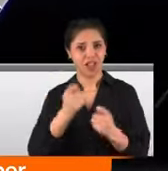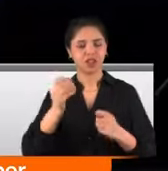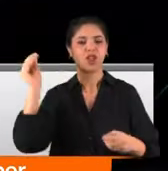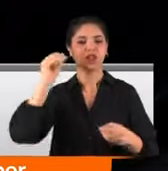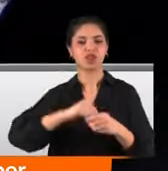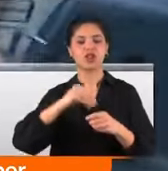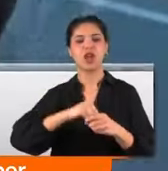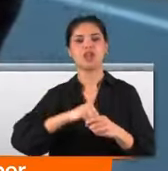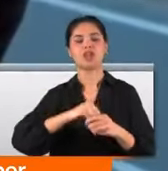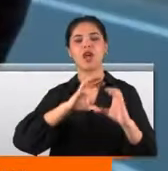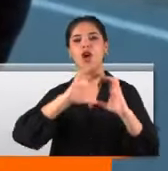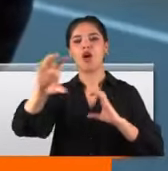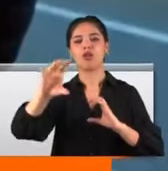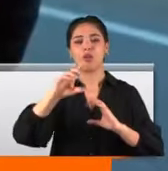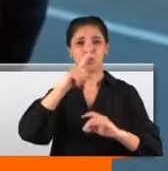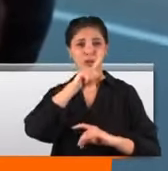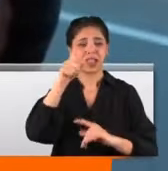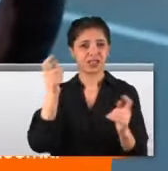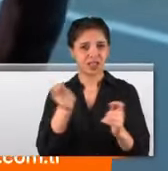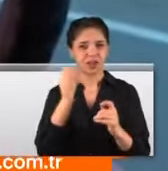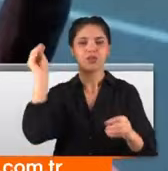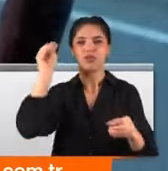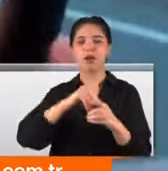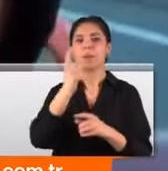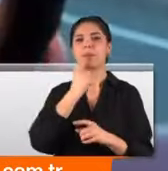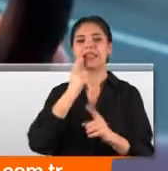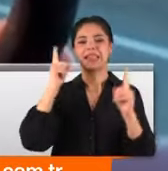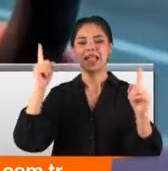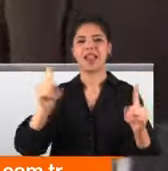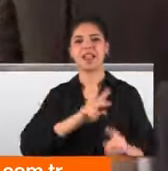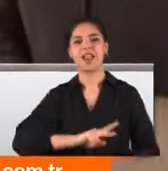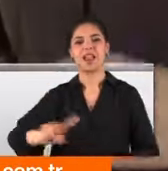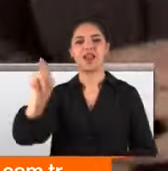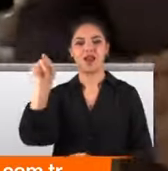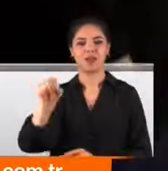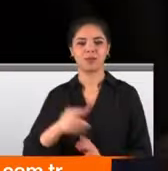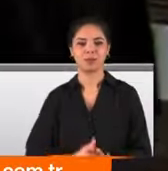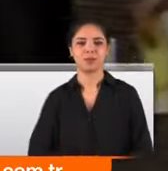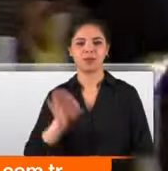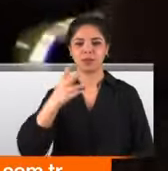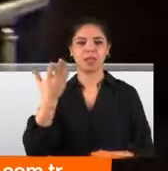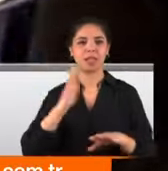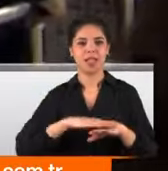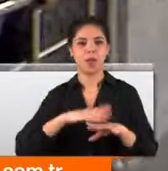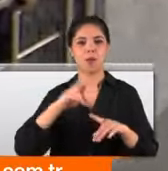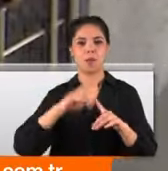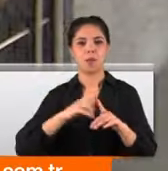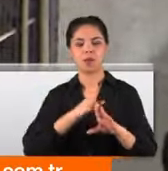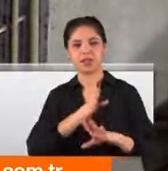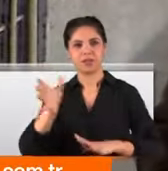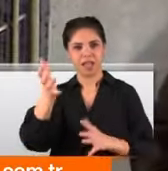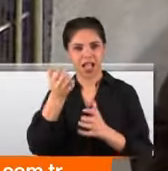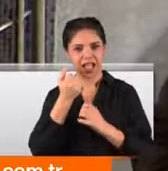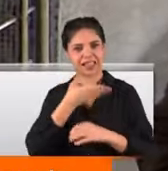verdi. Serenay Kaptan bir yıldır yağmur, çamur, kar demeden yollarda. Şimdi ne yaptık? Polisten çıkışımızı aldık. Her şey